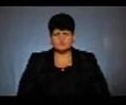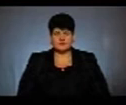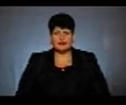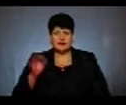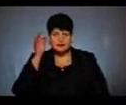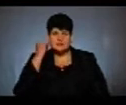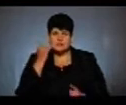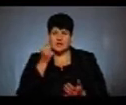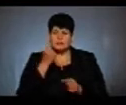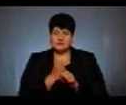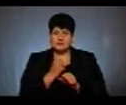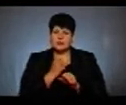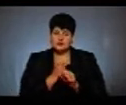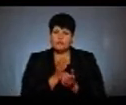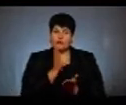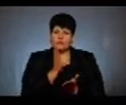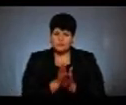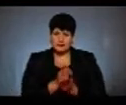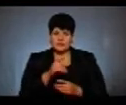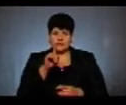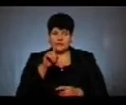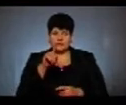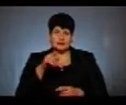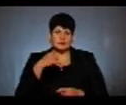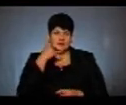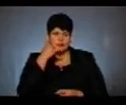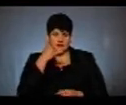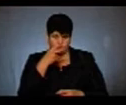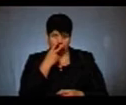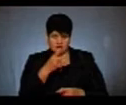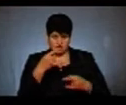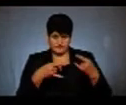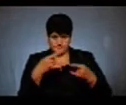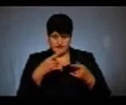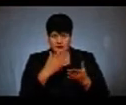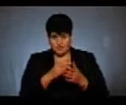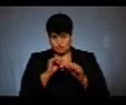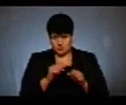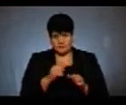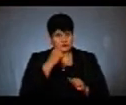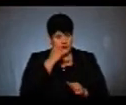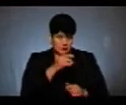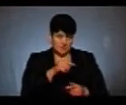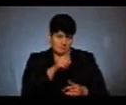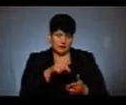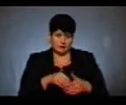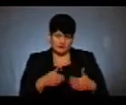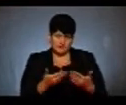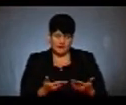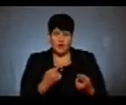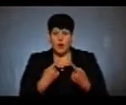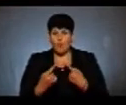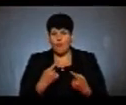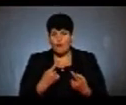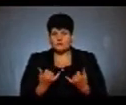Нагадаю, ми працюємо у прямому ефірі, телефон студії бачите на своїх екранах, тож є можливість телефонувати і ставити запитання. А говоримо ми